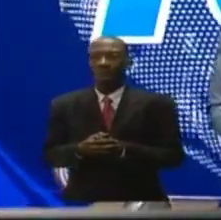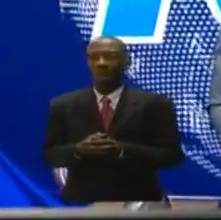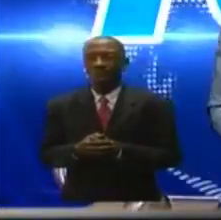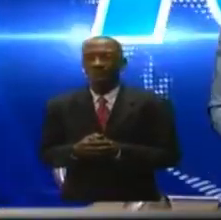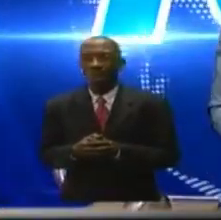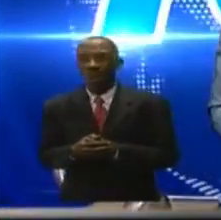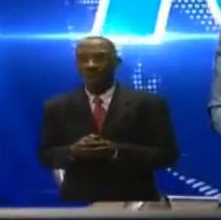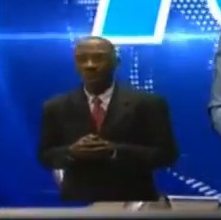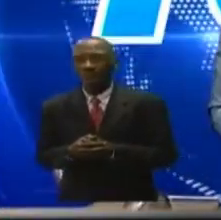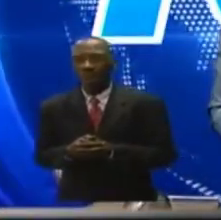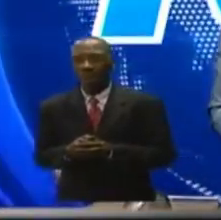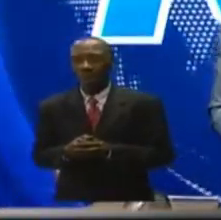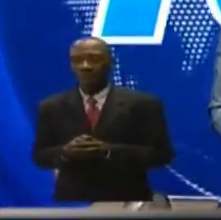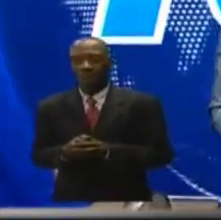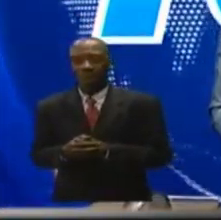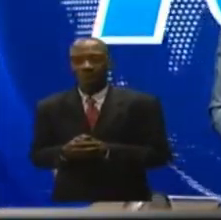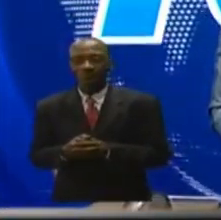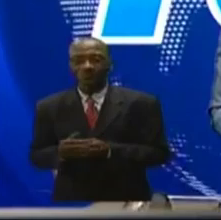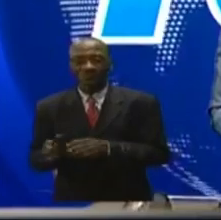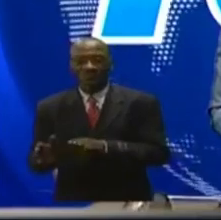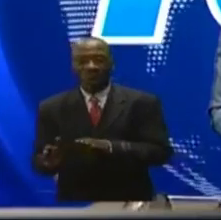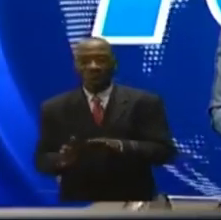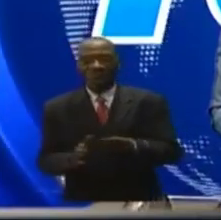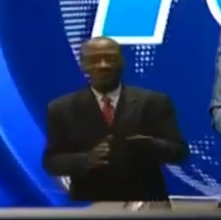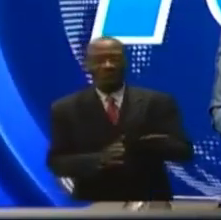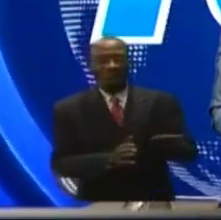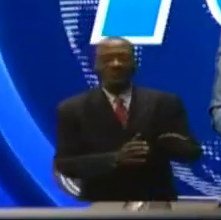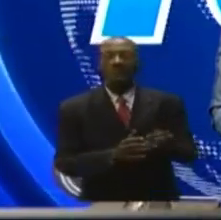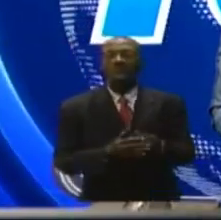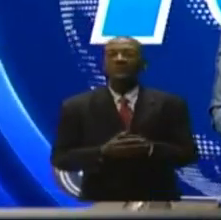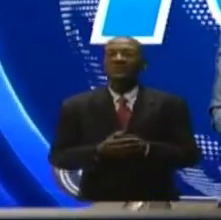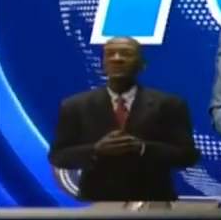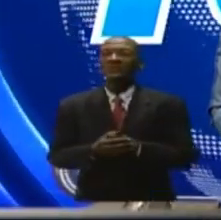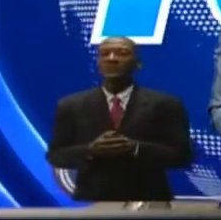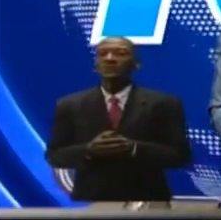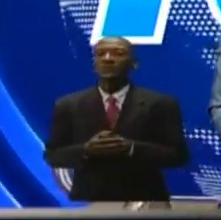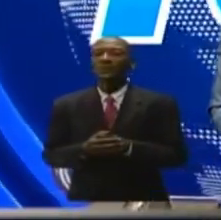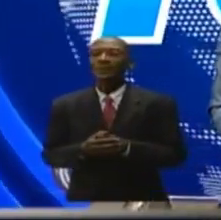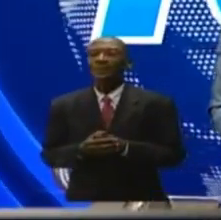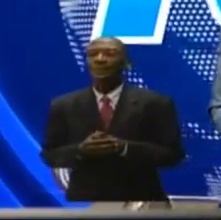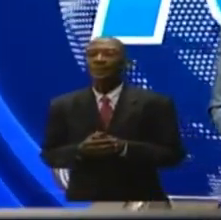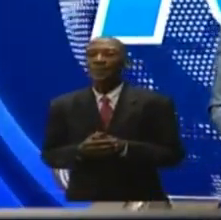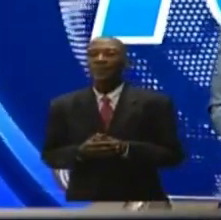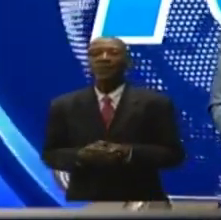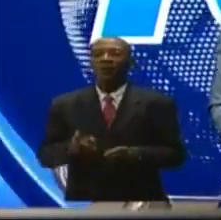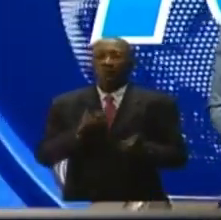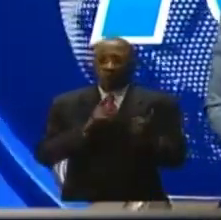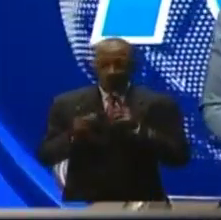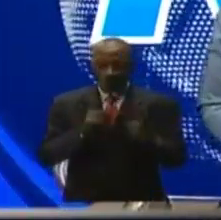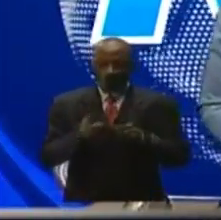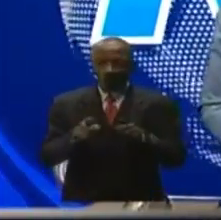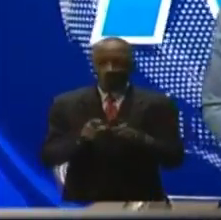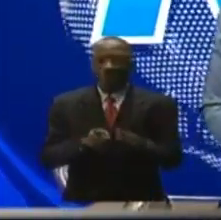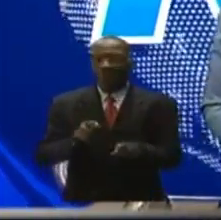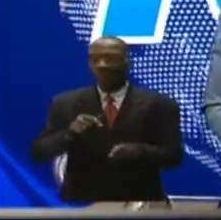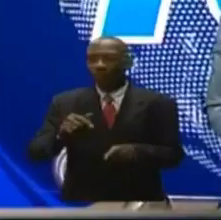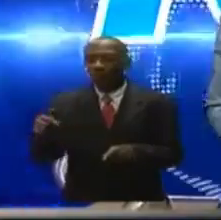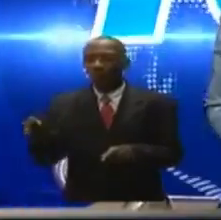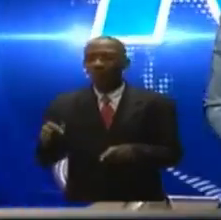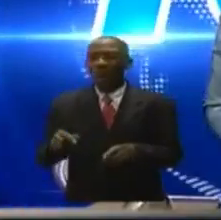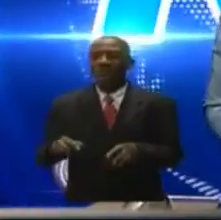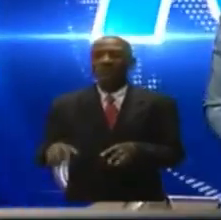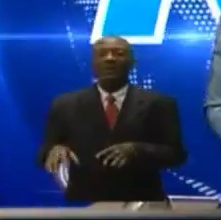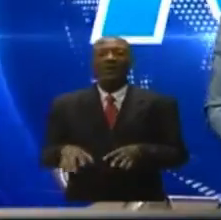Dans le registre de la santé, de fonds ont été mobilisés par le gouvernement congolais et le Centre africain de contrôle